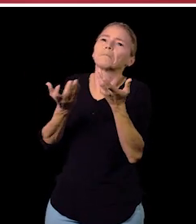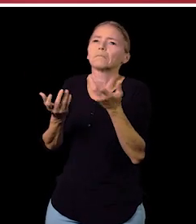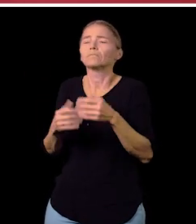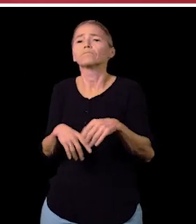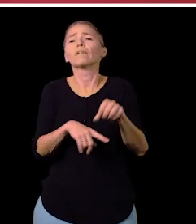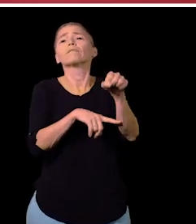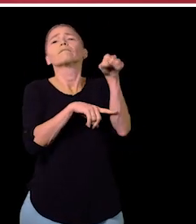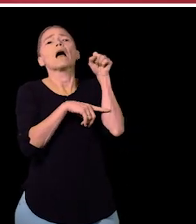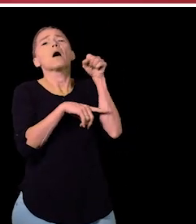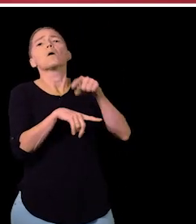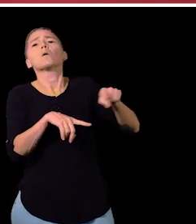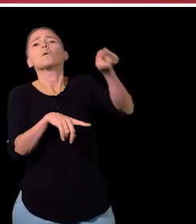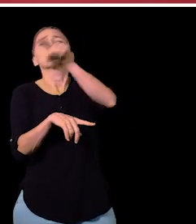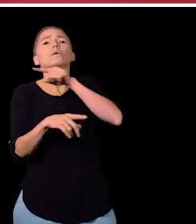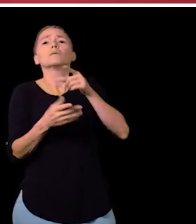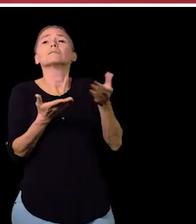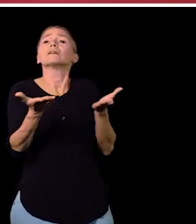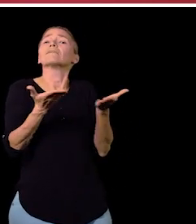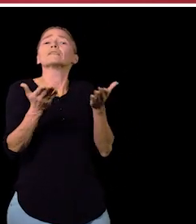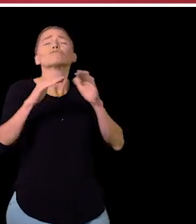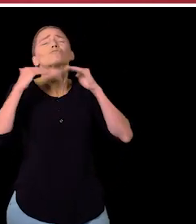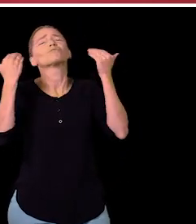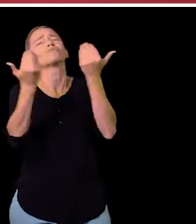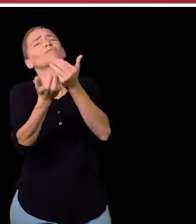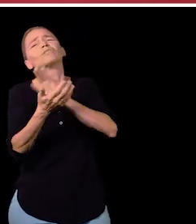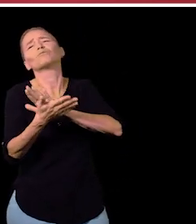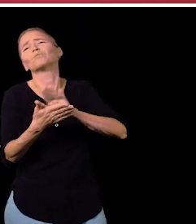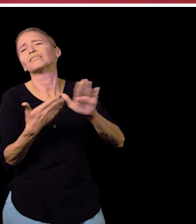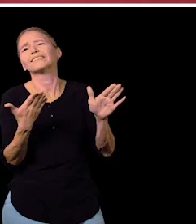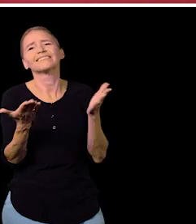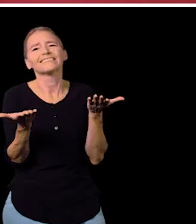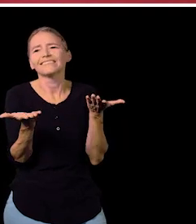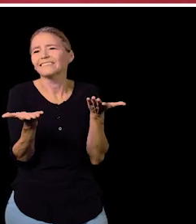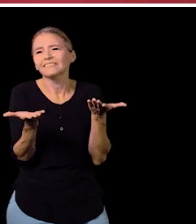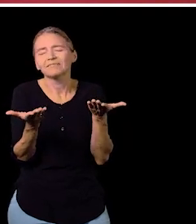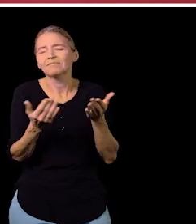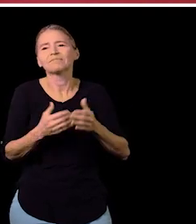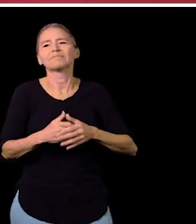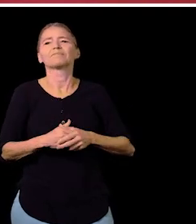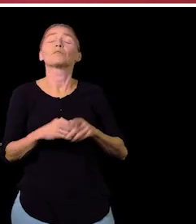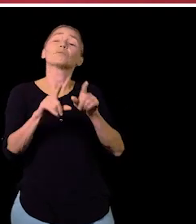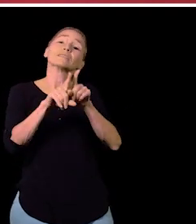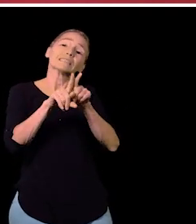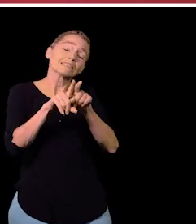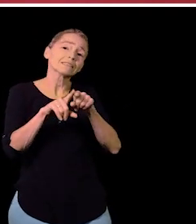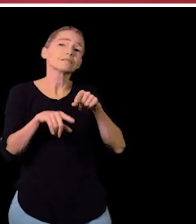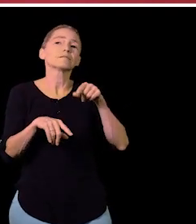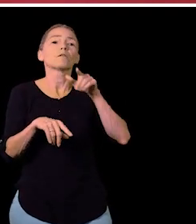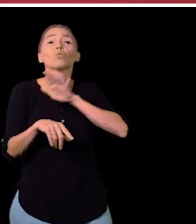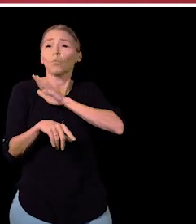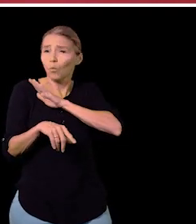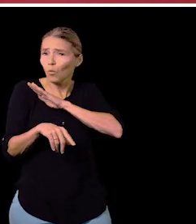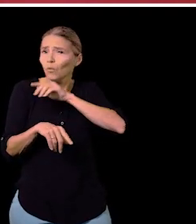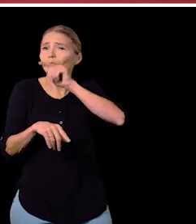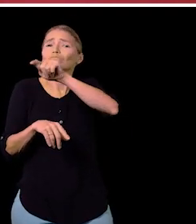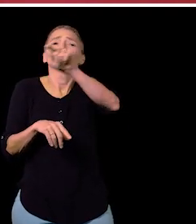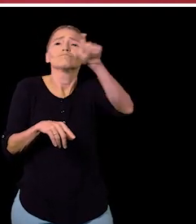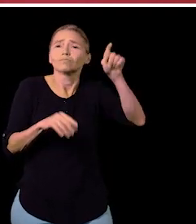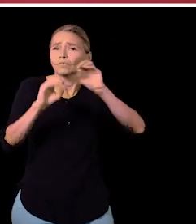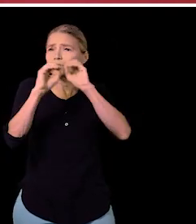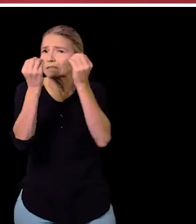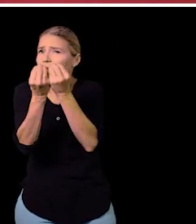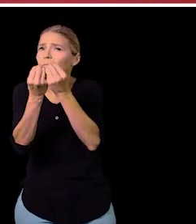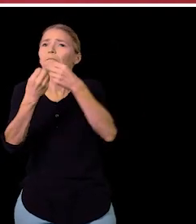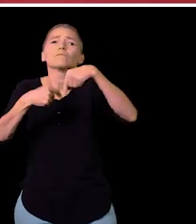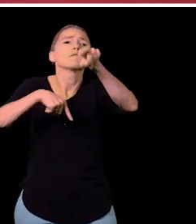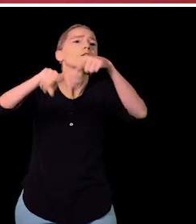communautaires en défense de droits sont tous gratuits. Ce qui est bon aussi à savoir, c'est que plusieurs vont se déplacer aussi à domicile. Donc,